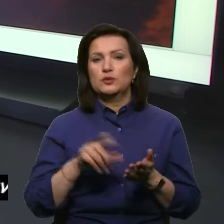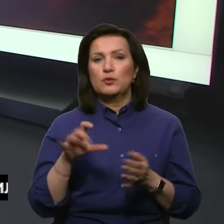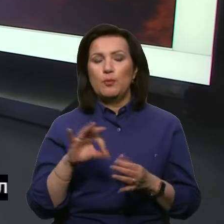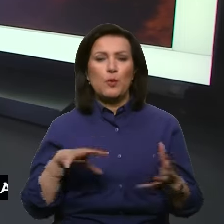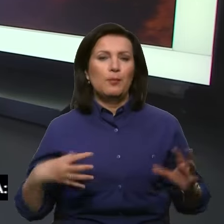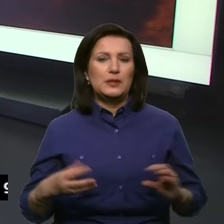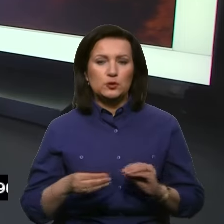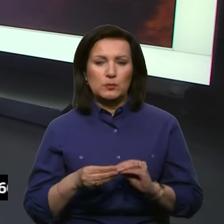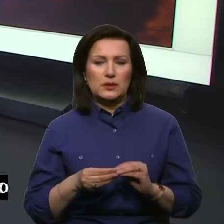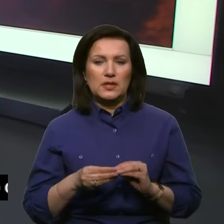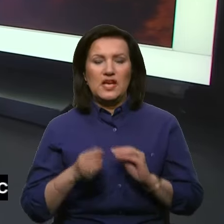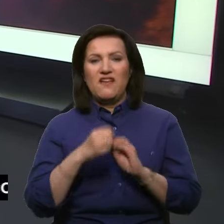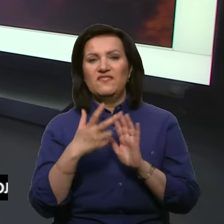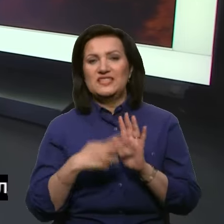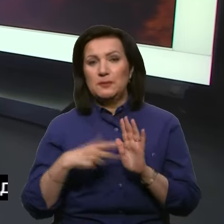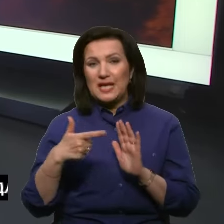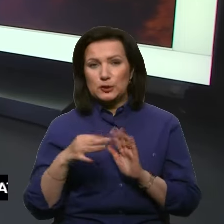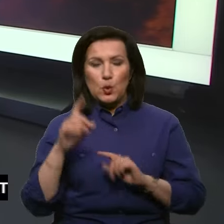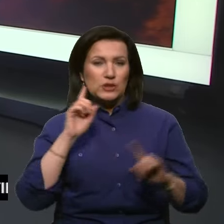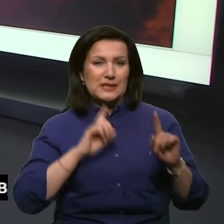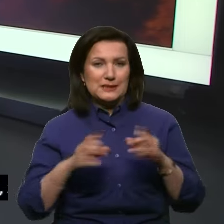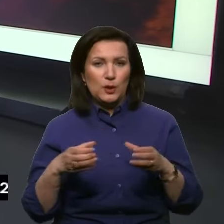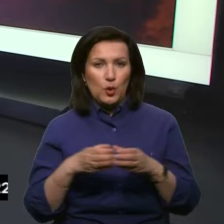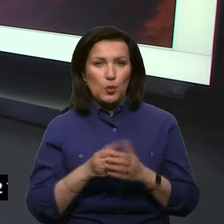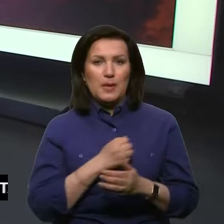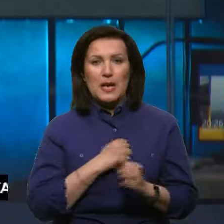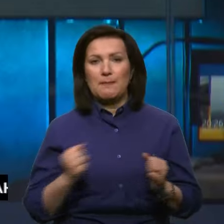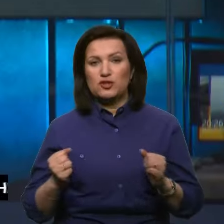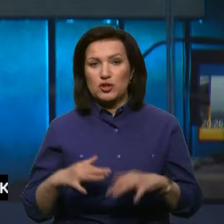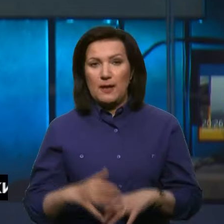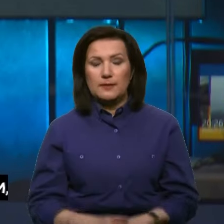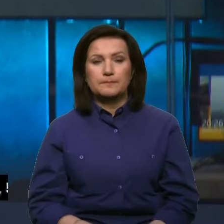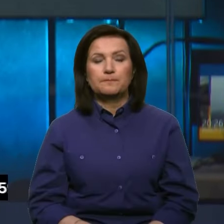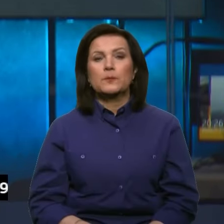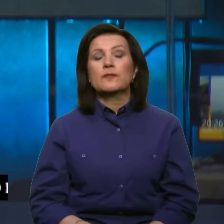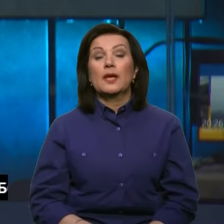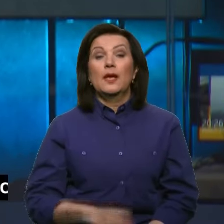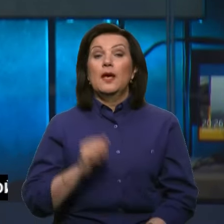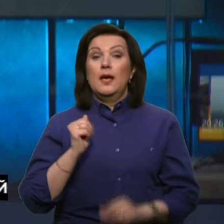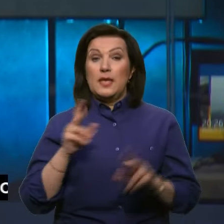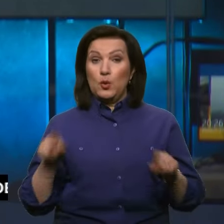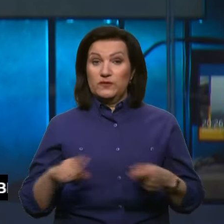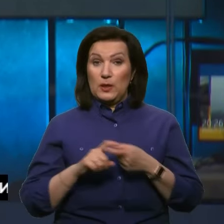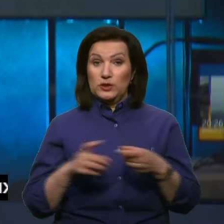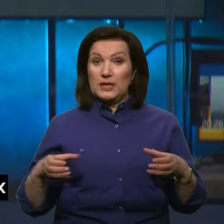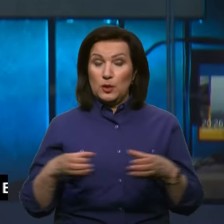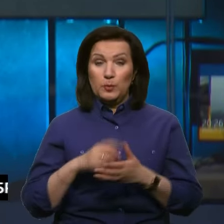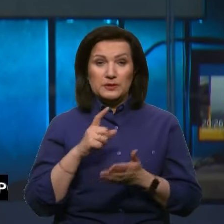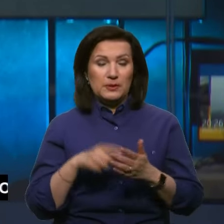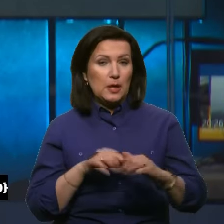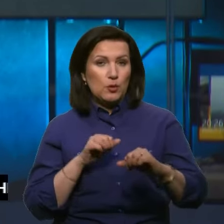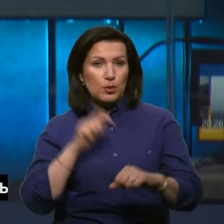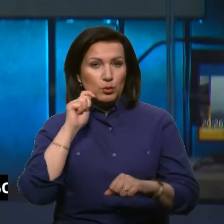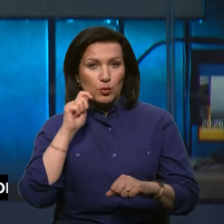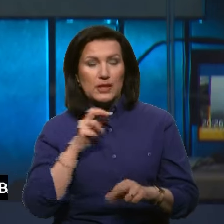про підсумки 18-го засідання групи «Рамштайн». Ну, власне, як утворилася контактна група з питань